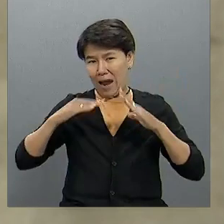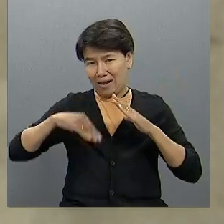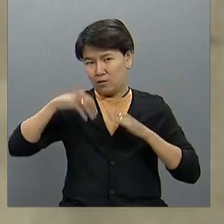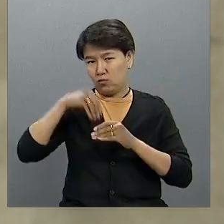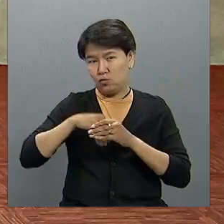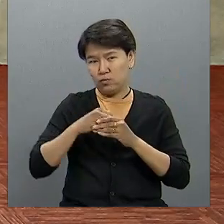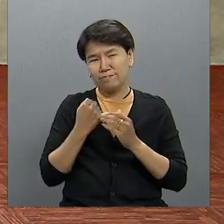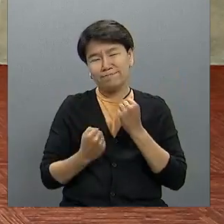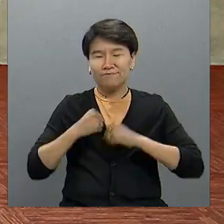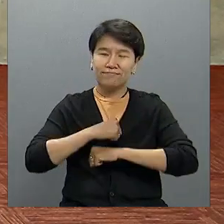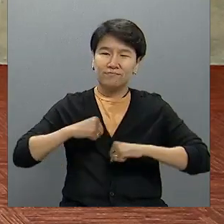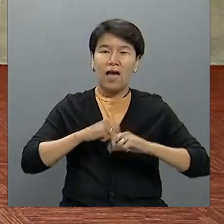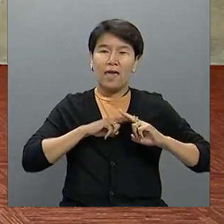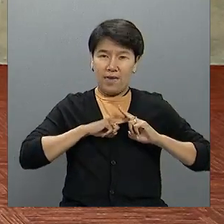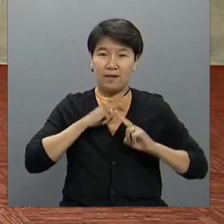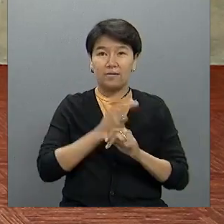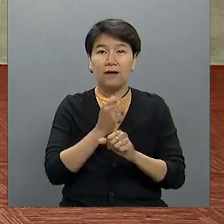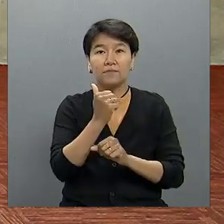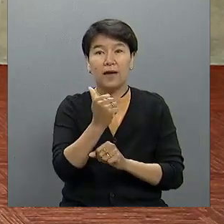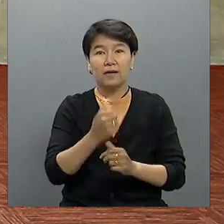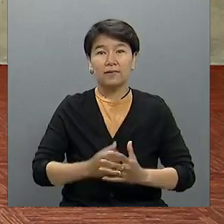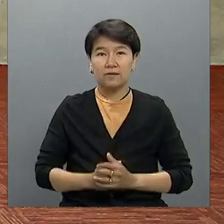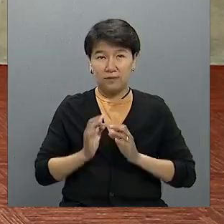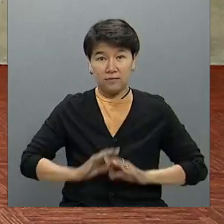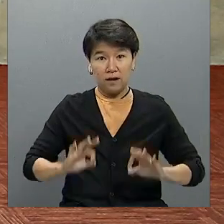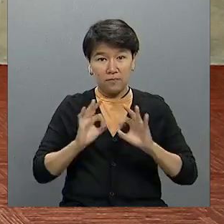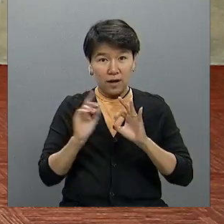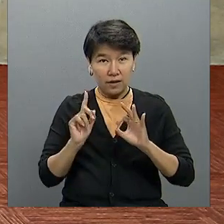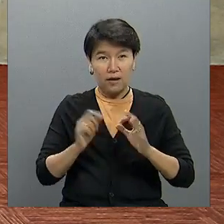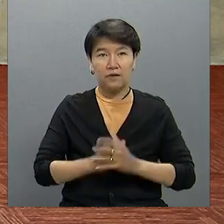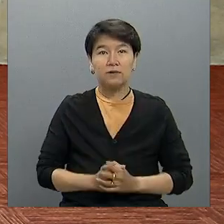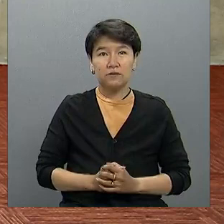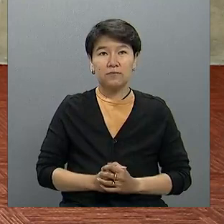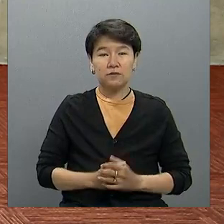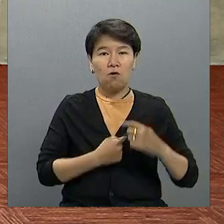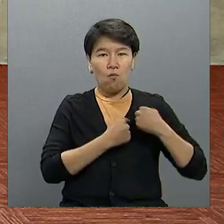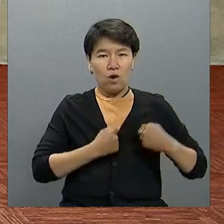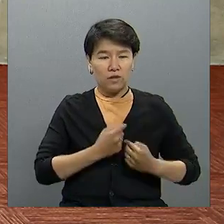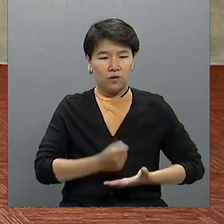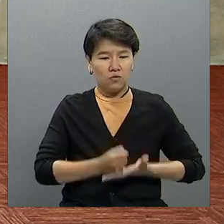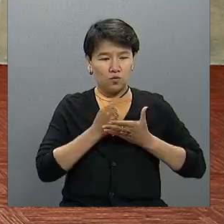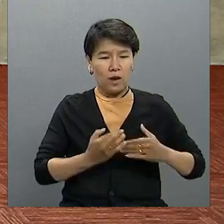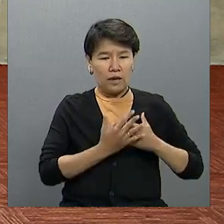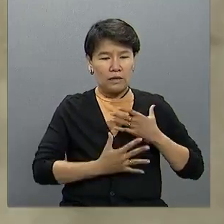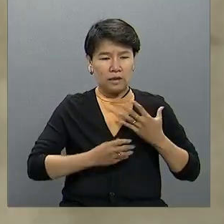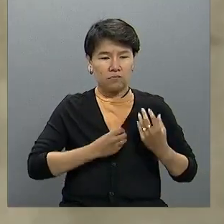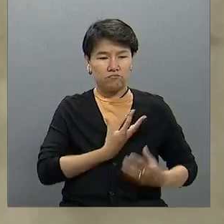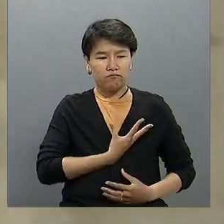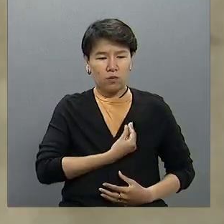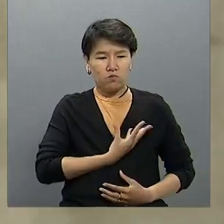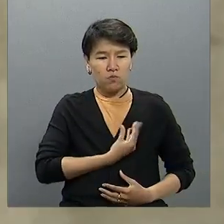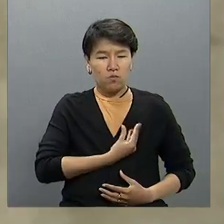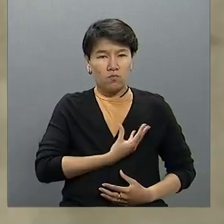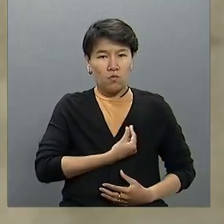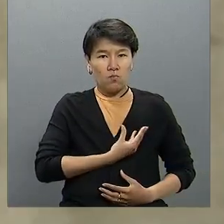แคลอรี่ได้ด้วยนะคะขอแค่เป็นการออกกำลังกายที่ได้ทำให้หัวใจของเราได้สูบฉีดแล้วก็เต้นเร็วขึ้นเท่านั้นเองค่ะ4